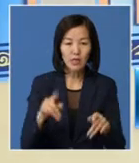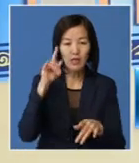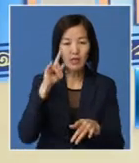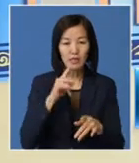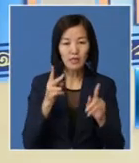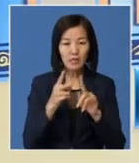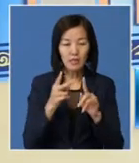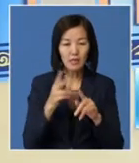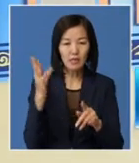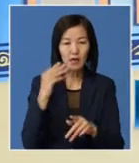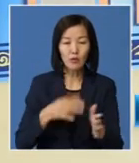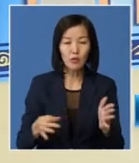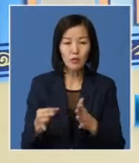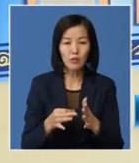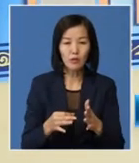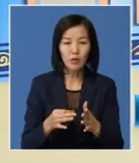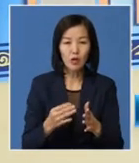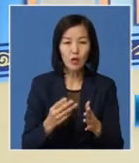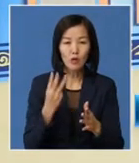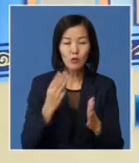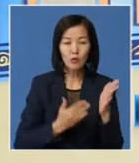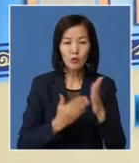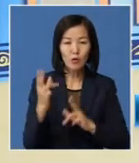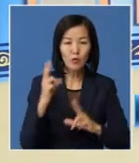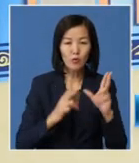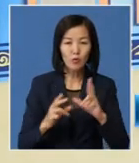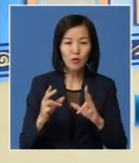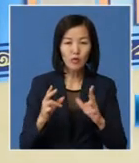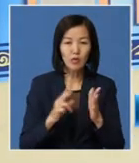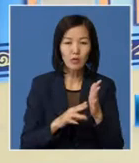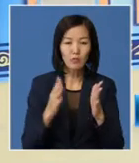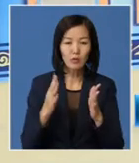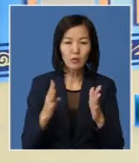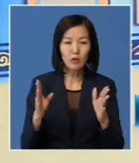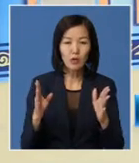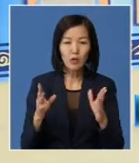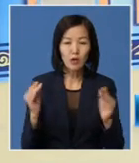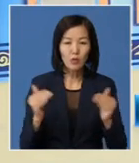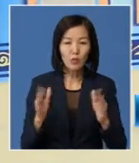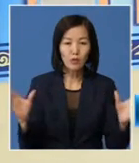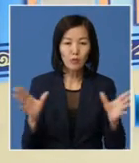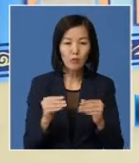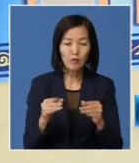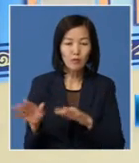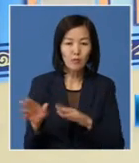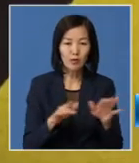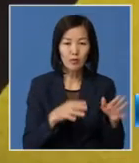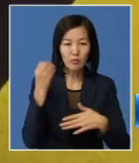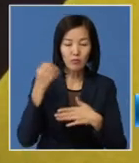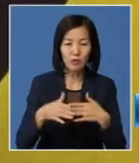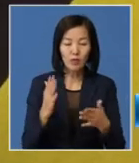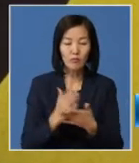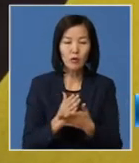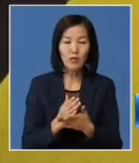Алматы облысының 3 жоғарғы оқу орнын және 74 колледждерді біріктіріп, іс-шара қолданатын орталық болады.